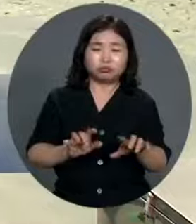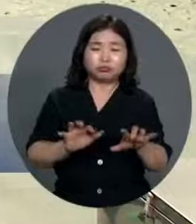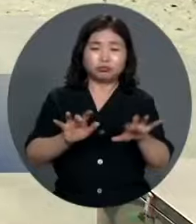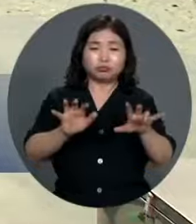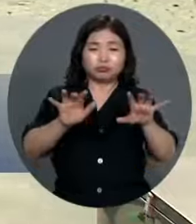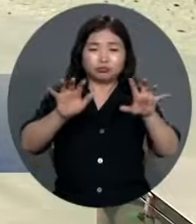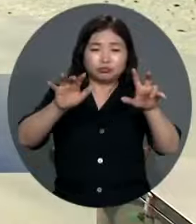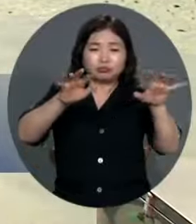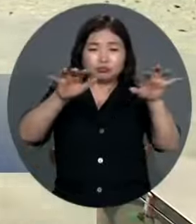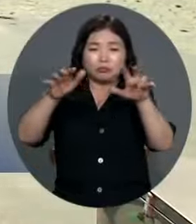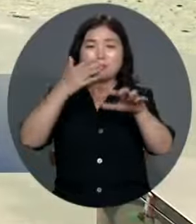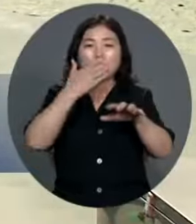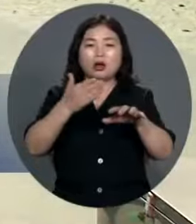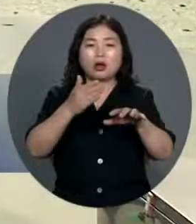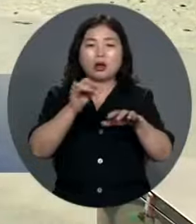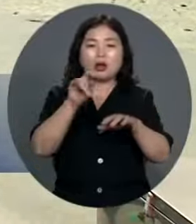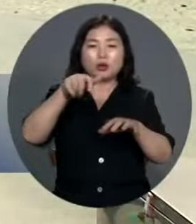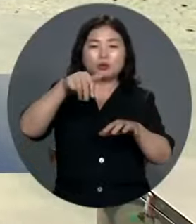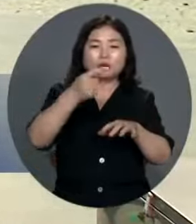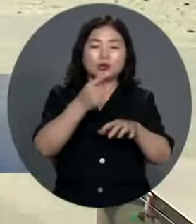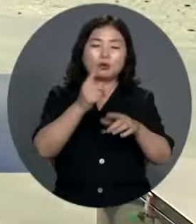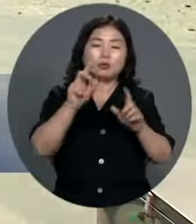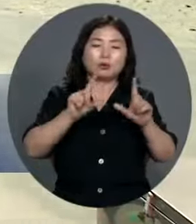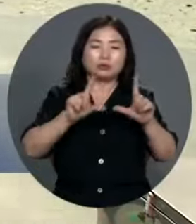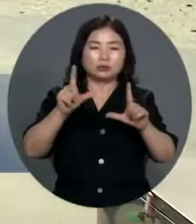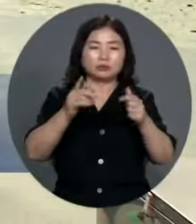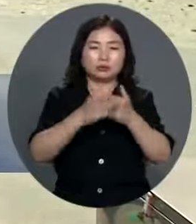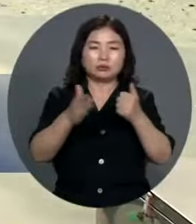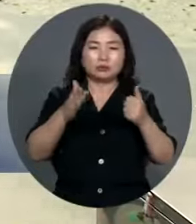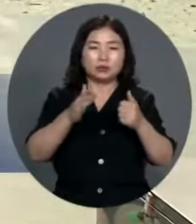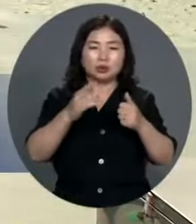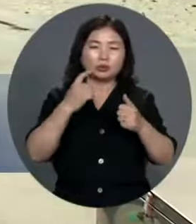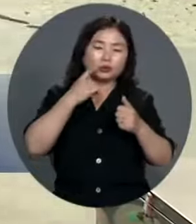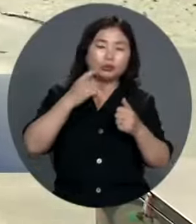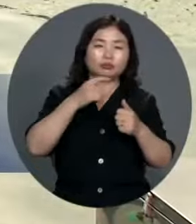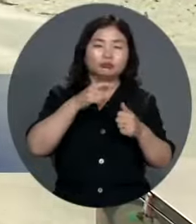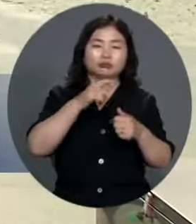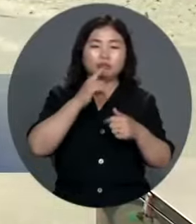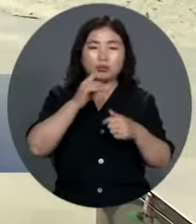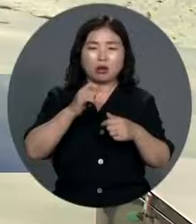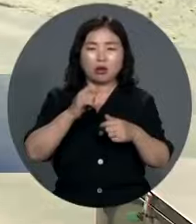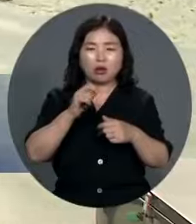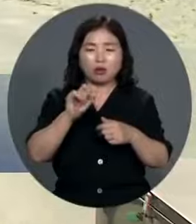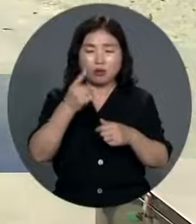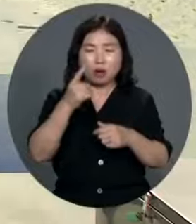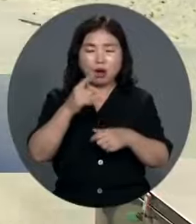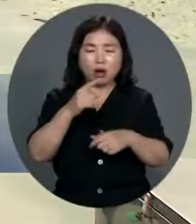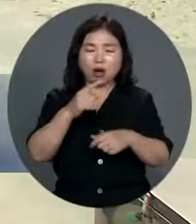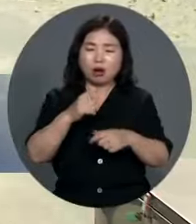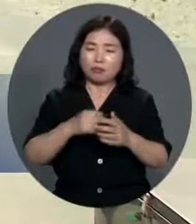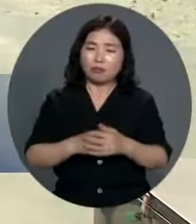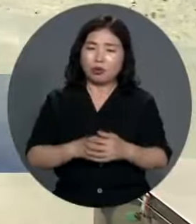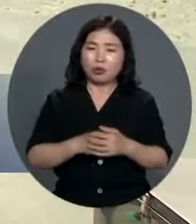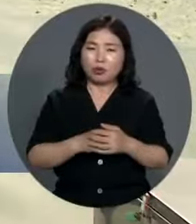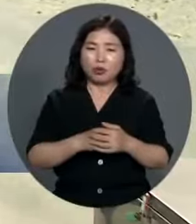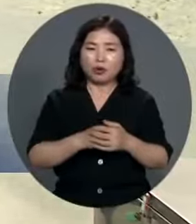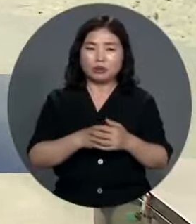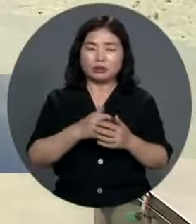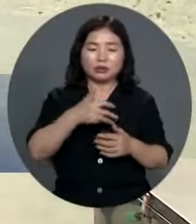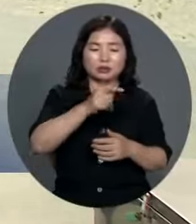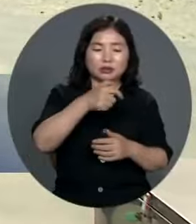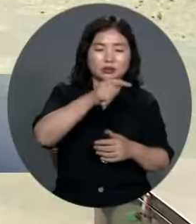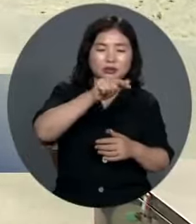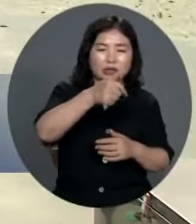독성 물질이 날아다니거든요. 에어로졸 형태로. 이제 이런 어떤 독성 물질들이 뭐 알려지기로는